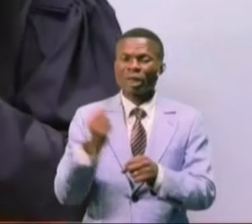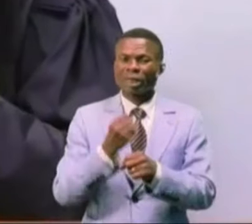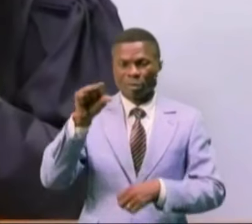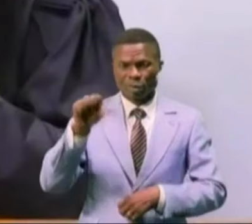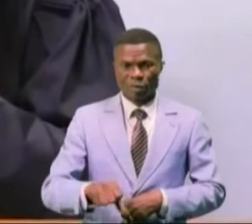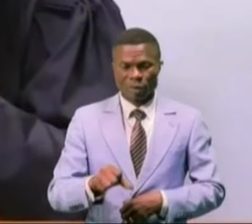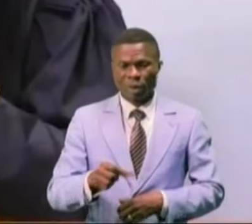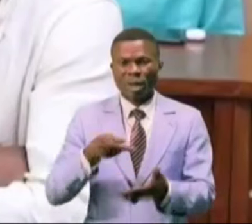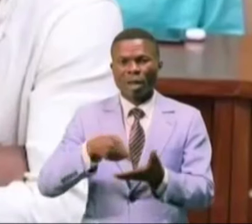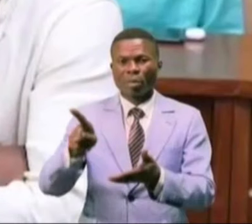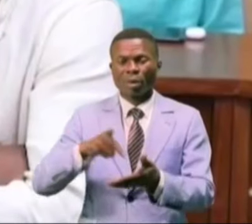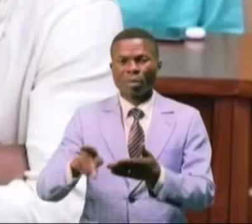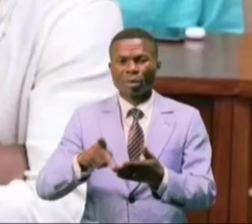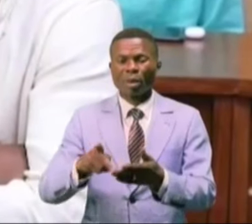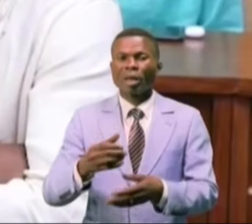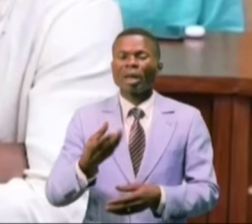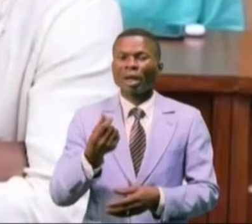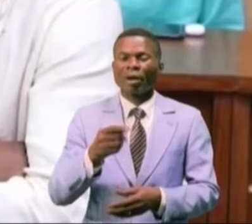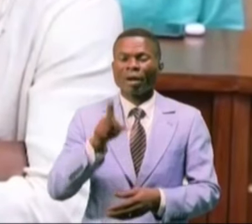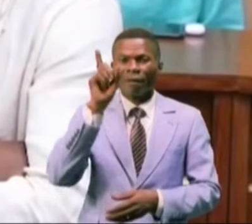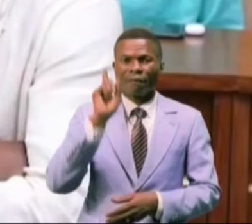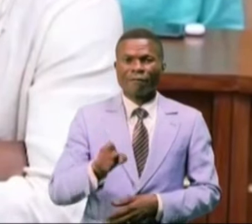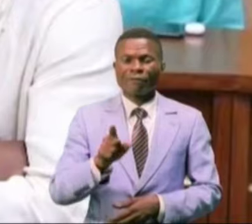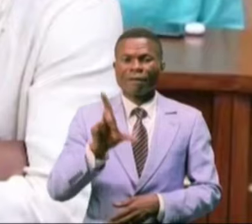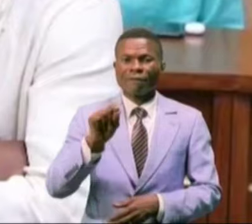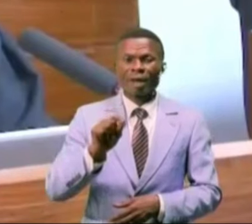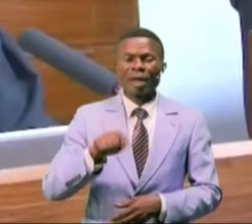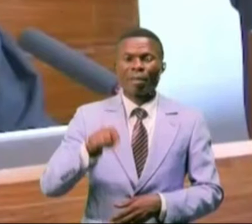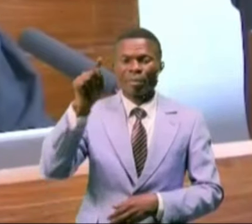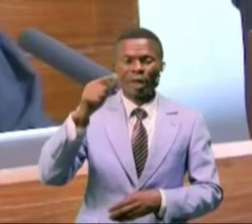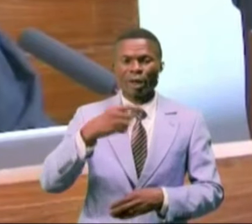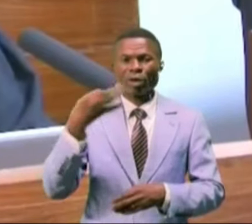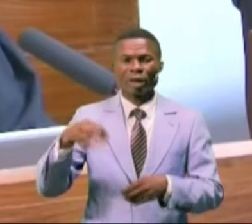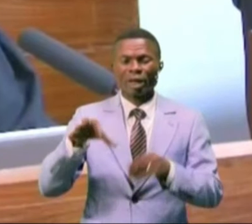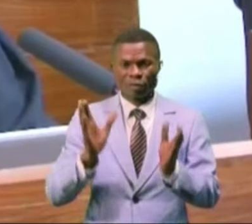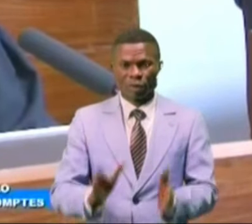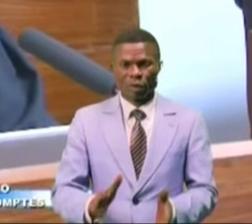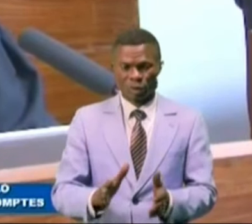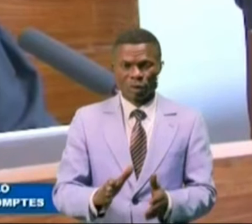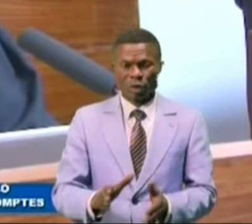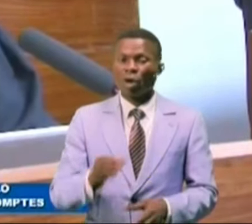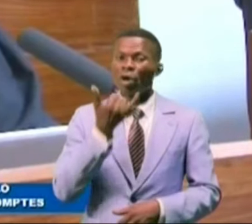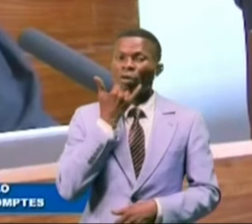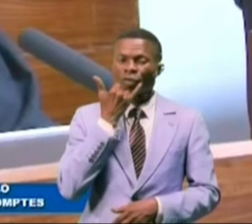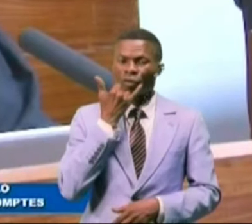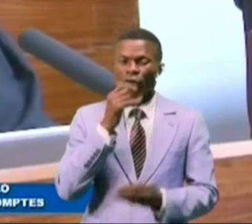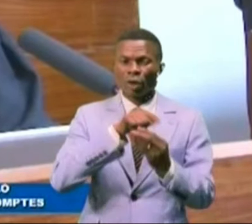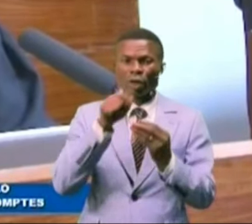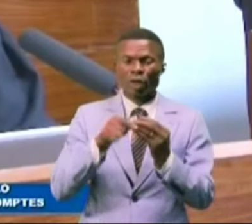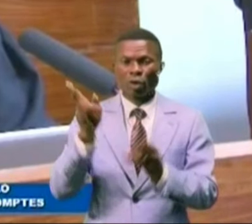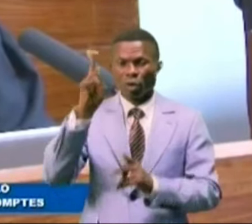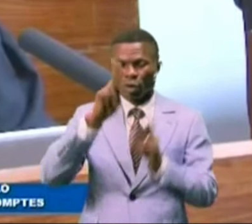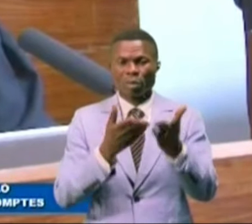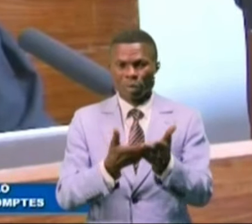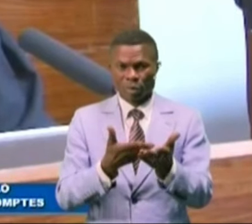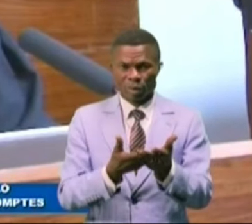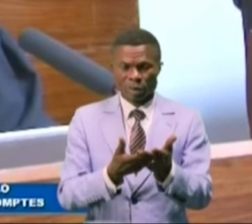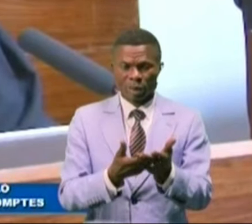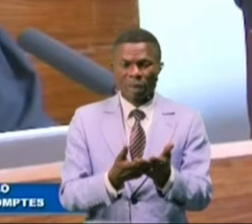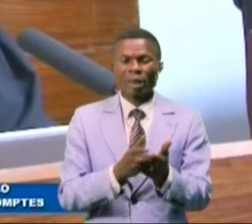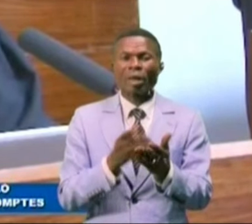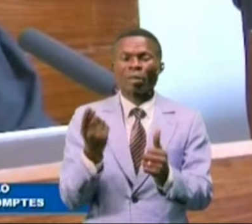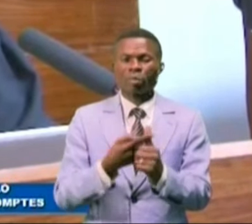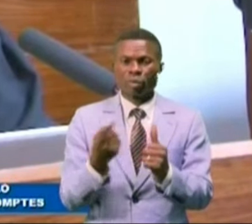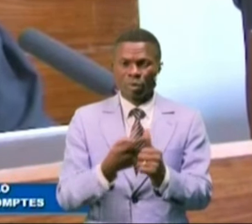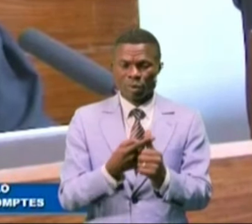au paiement d'une amende de 20 millions de francs congolais les faut de gestion mise à charge du comptable public surnommé consiste en la